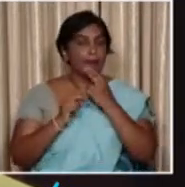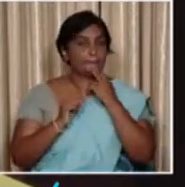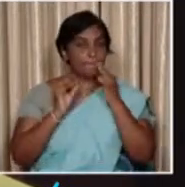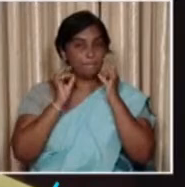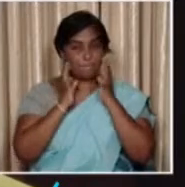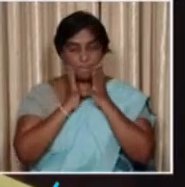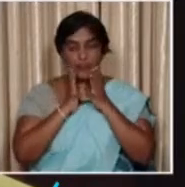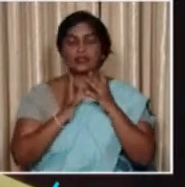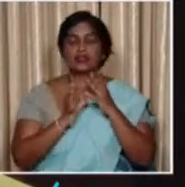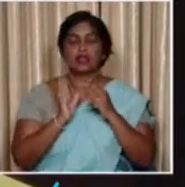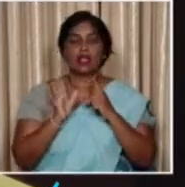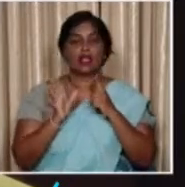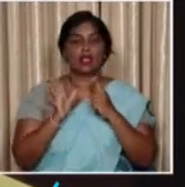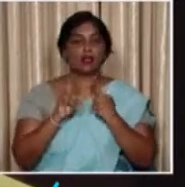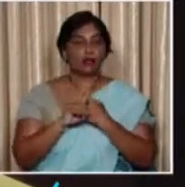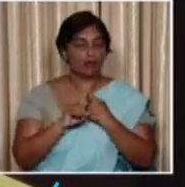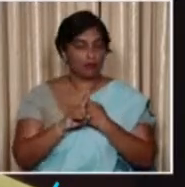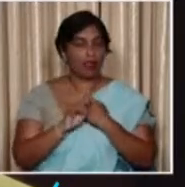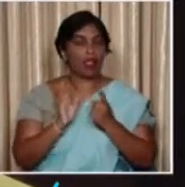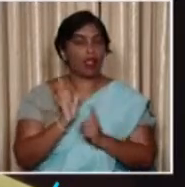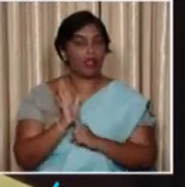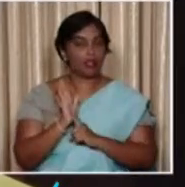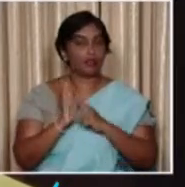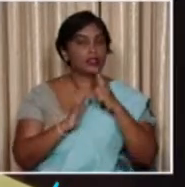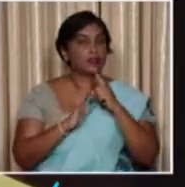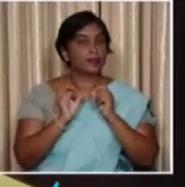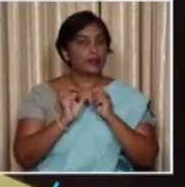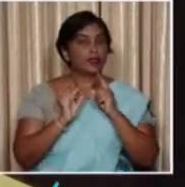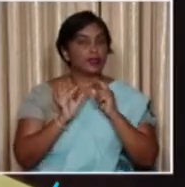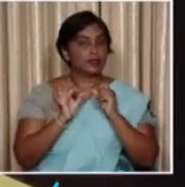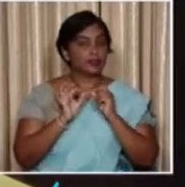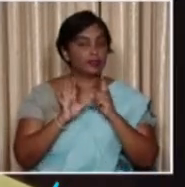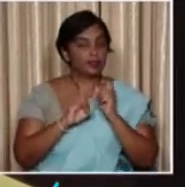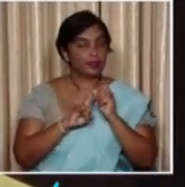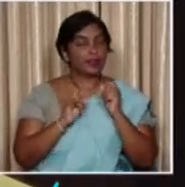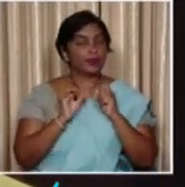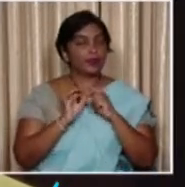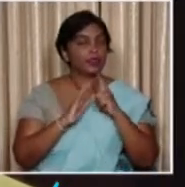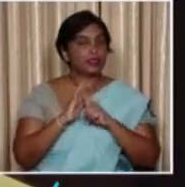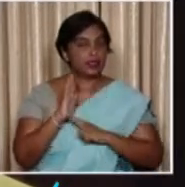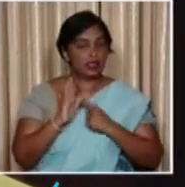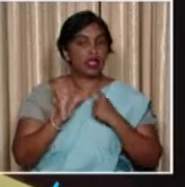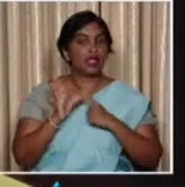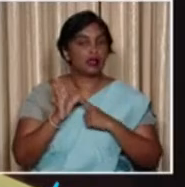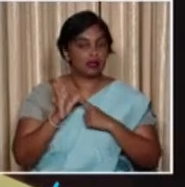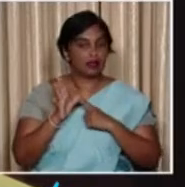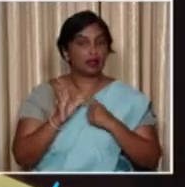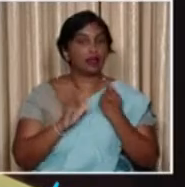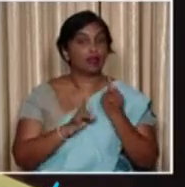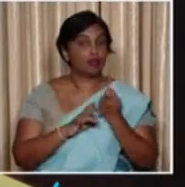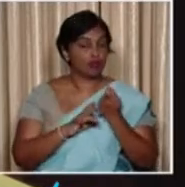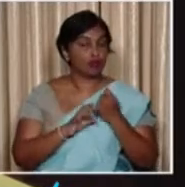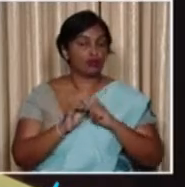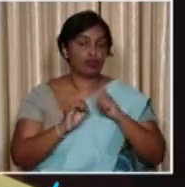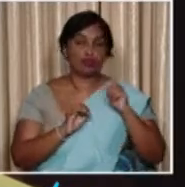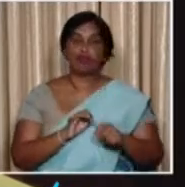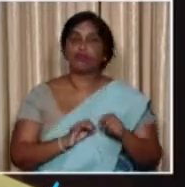නිවාඩ් කබ්‍රාල්, WD ලක්ෂ්මන්, PB ජයසුන්දර, ආටිගල සහ මූල්‍ය